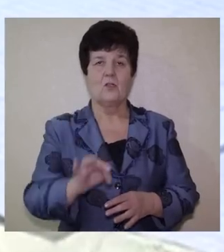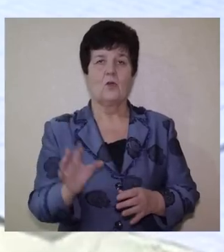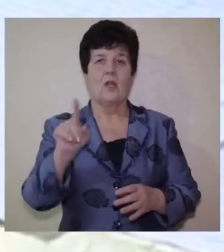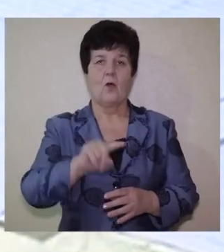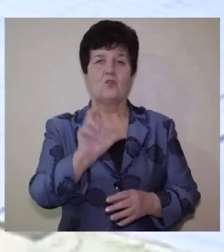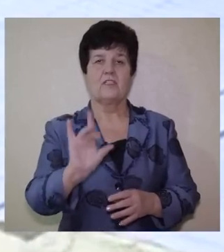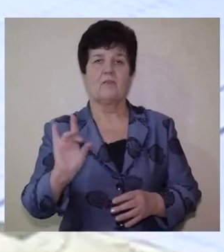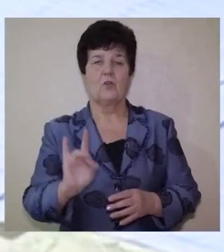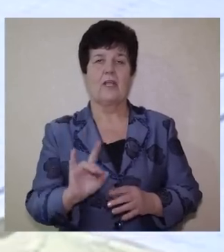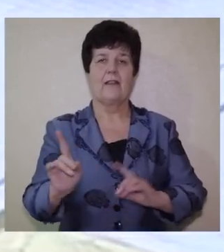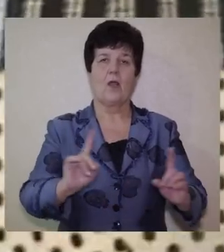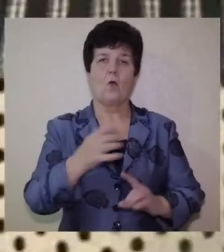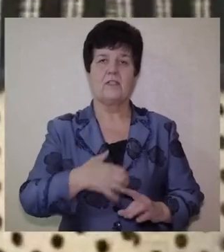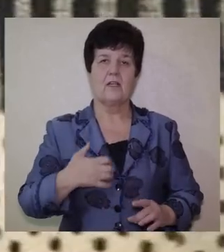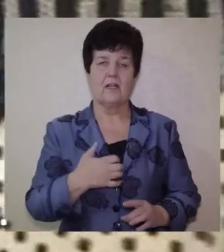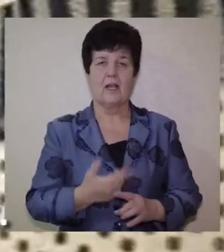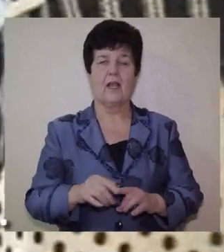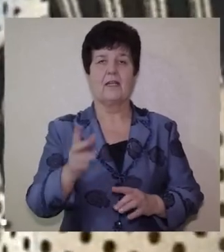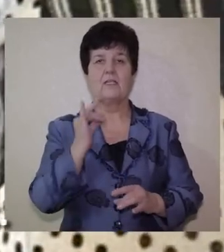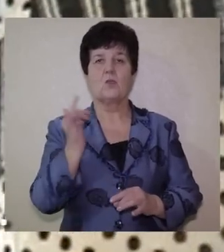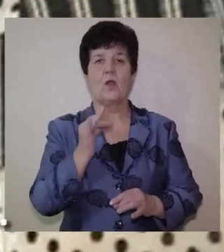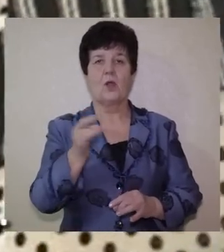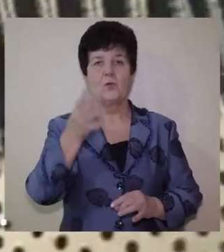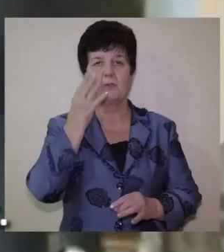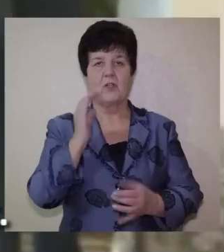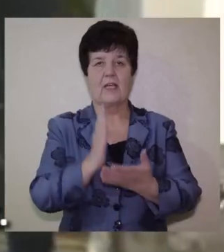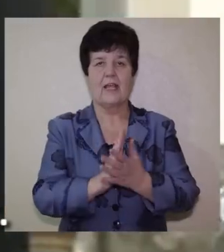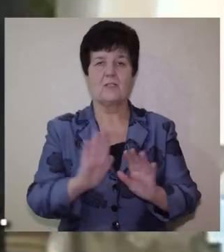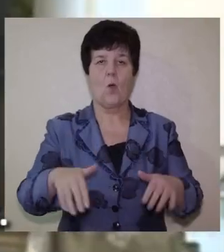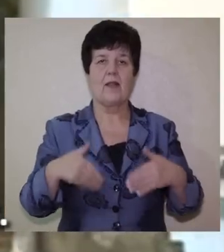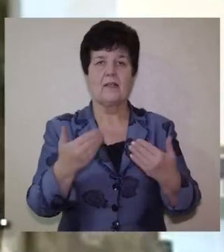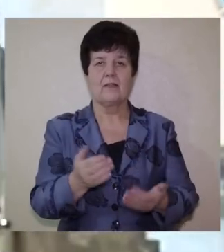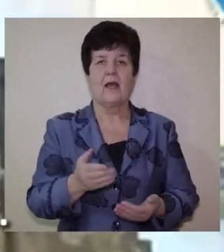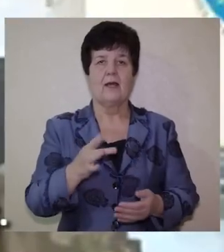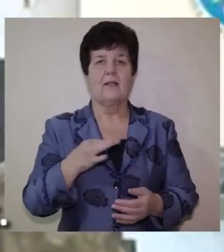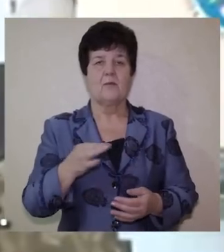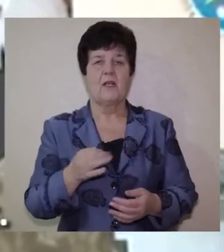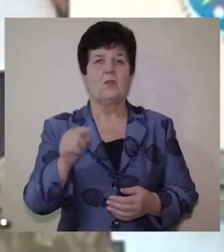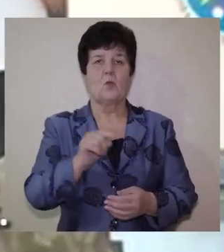de consilier. În istoria Republicii Moldova, niciun candidat independent nu a acces în Parlament.